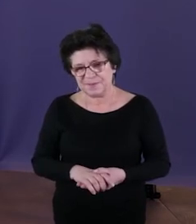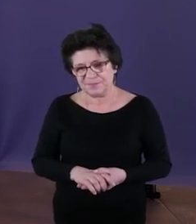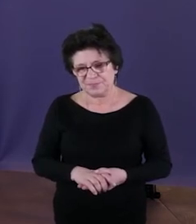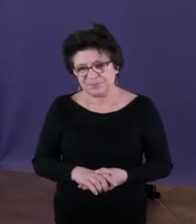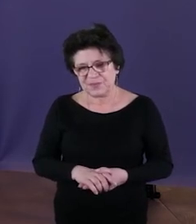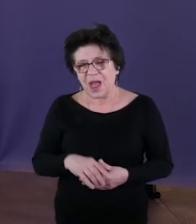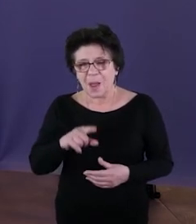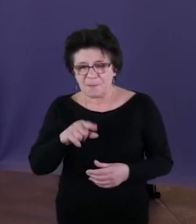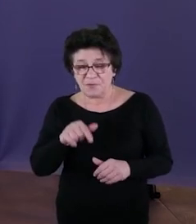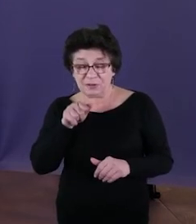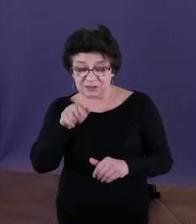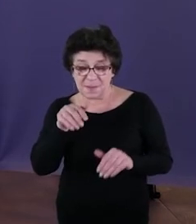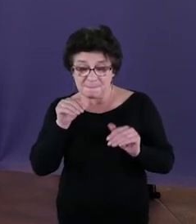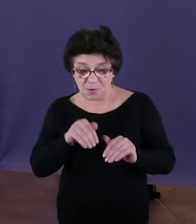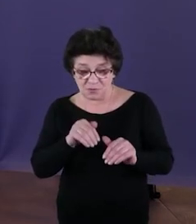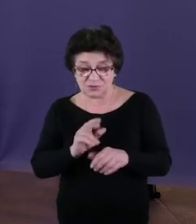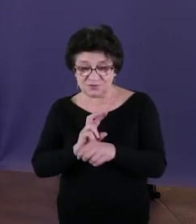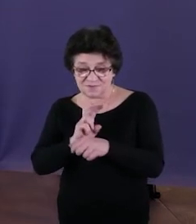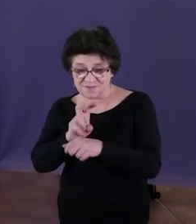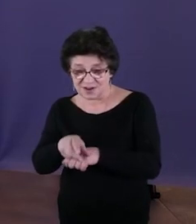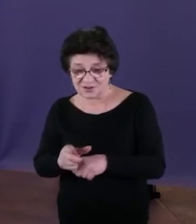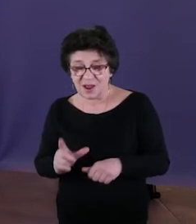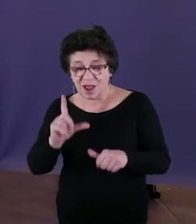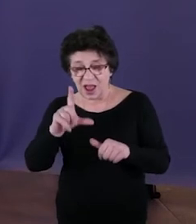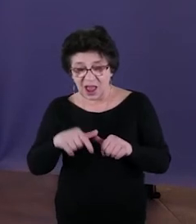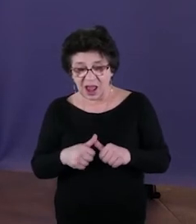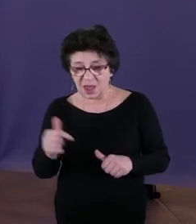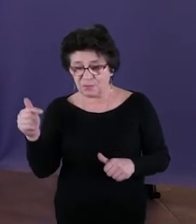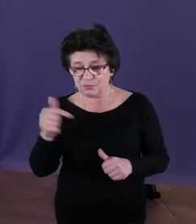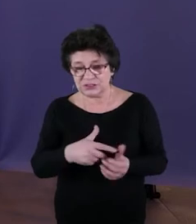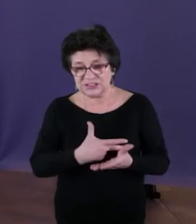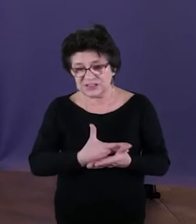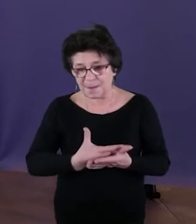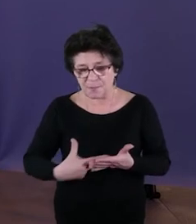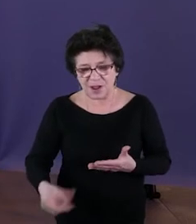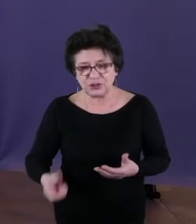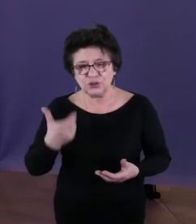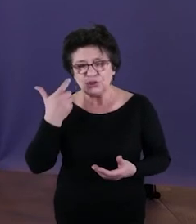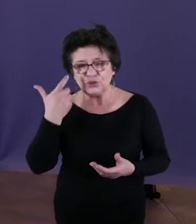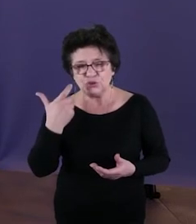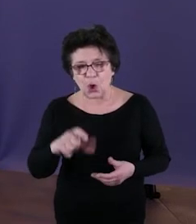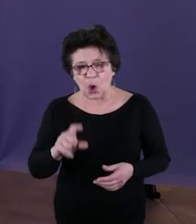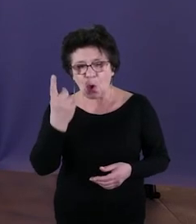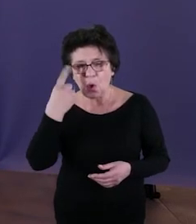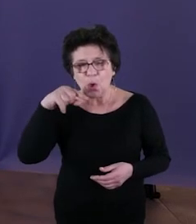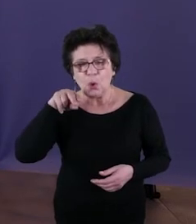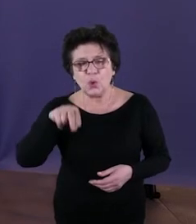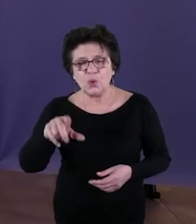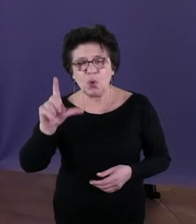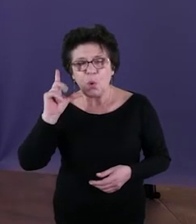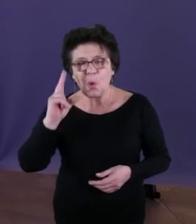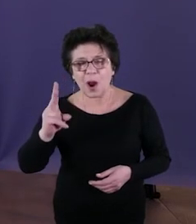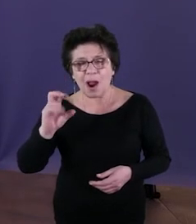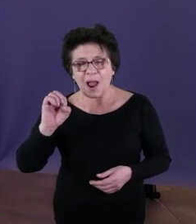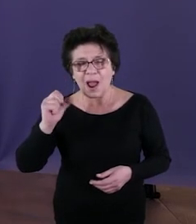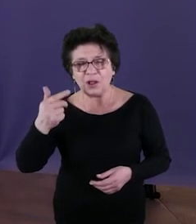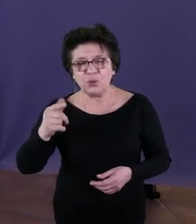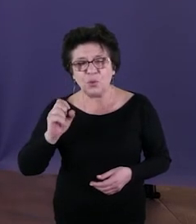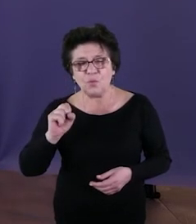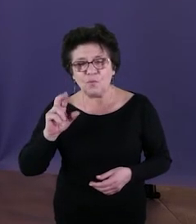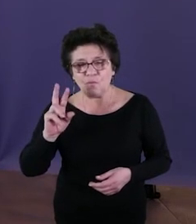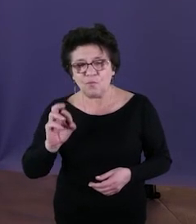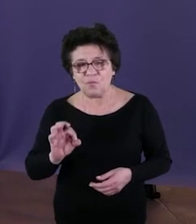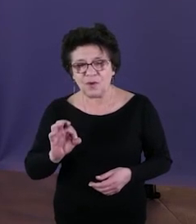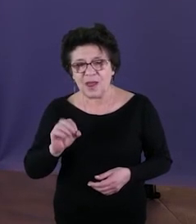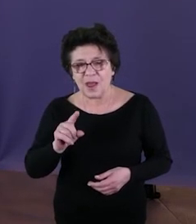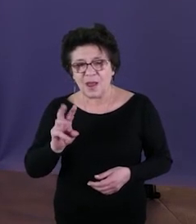zapłacić 100 dukatu tam za za jakieś wejście i tylko w i też nikomu nie mówić nie